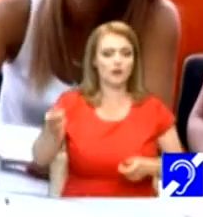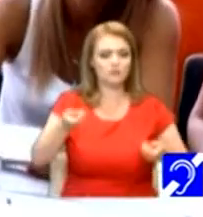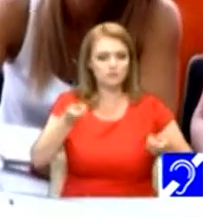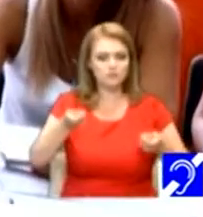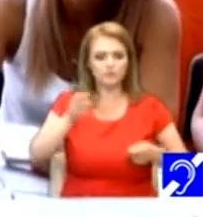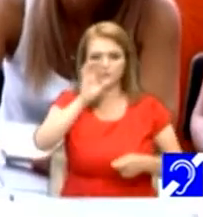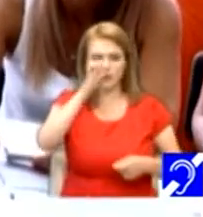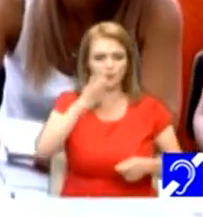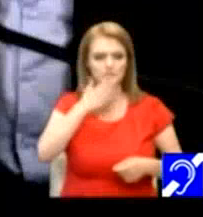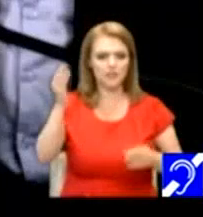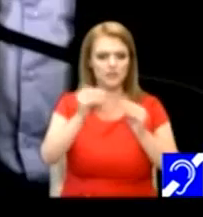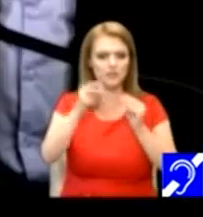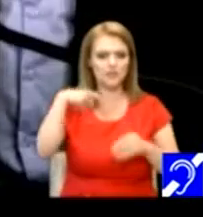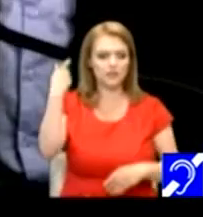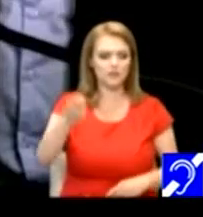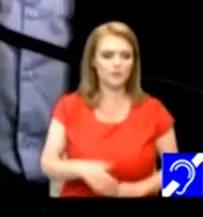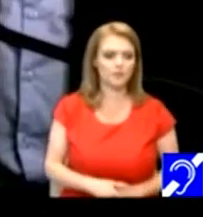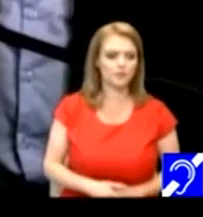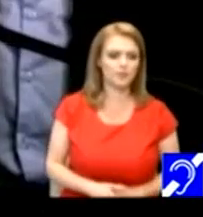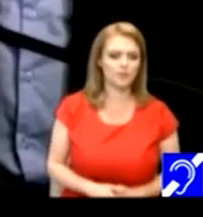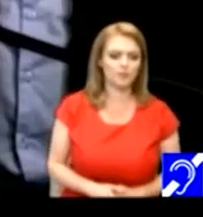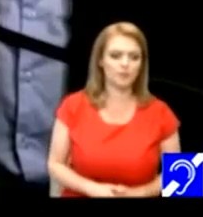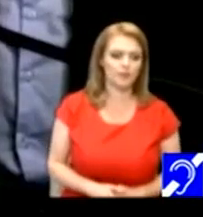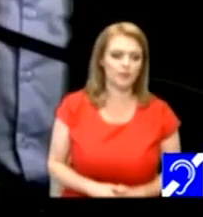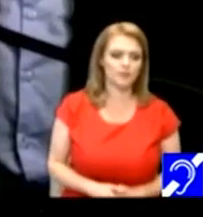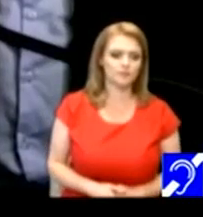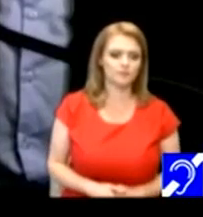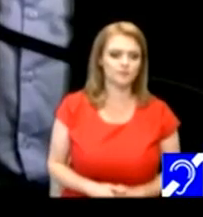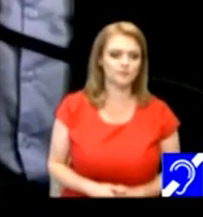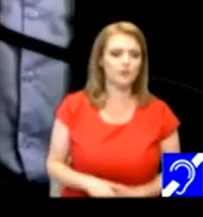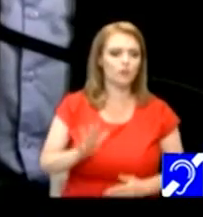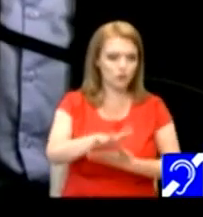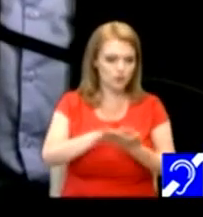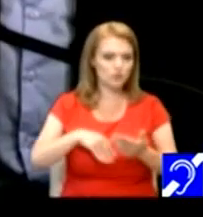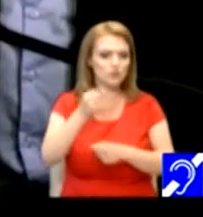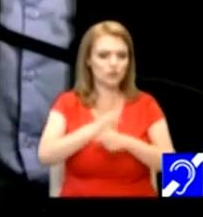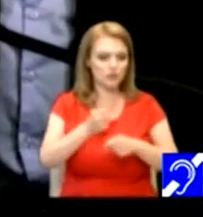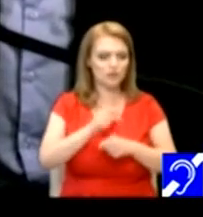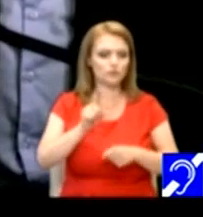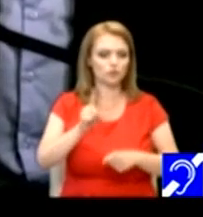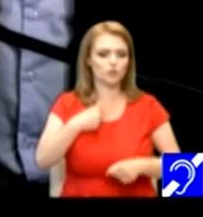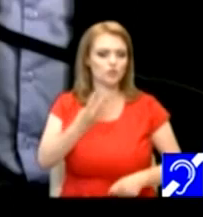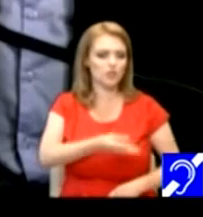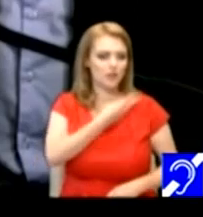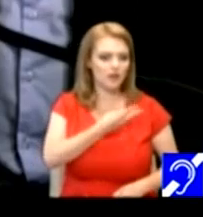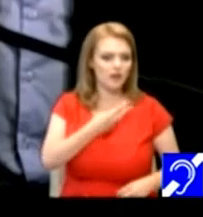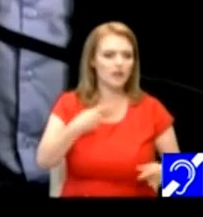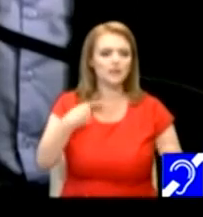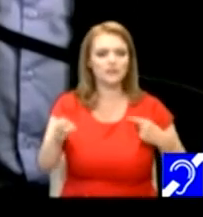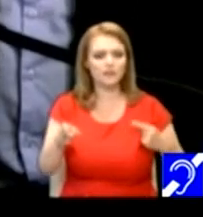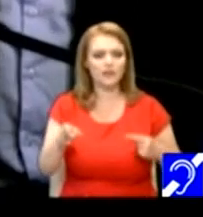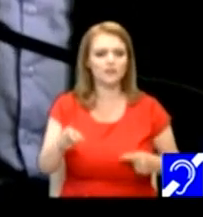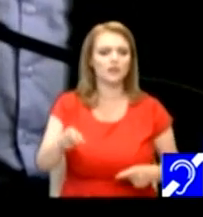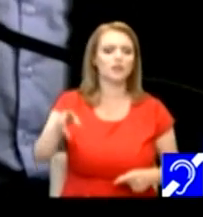politica bulgară în ultimul deceniu. Ние ще продължим да работим в това, което вярваме, без